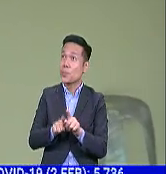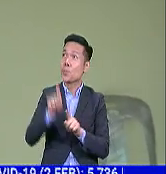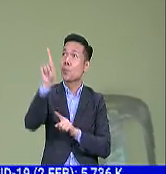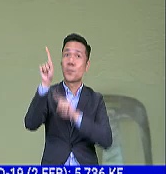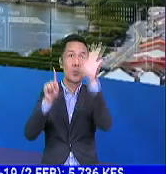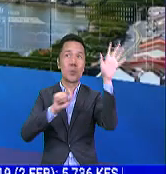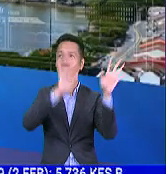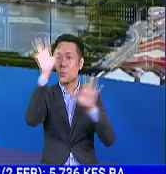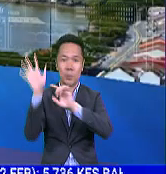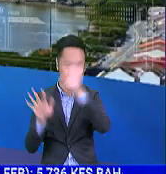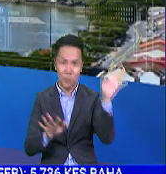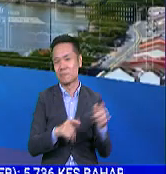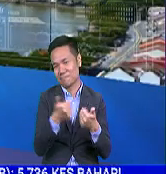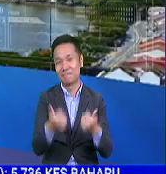susah.